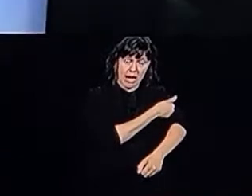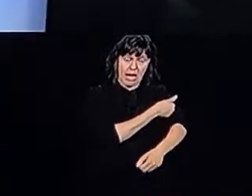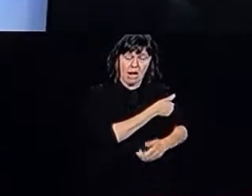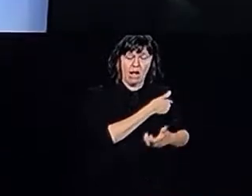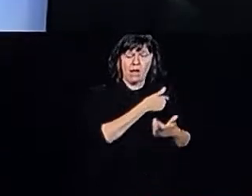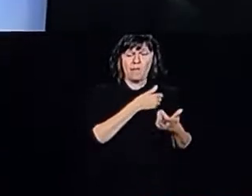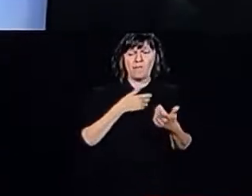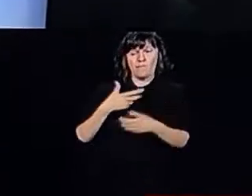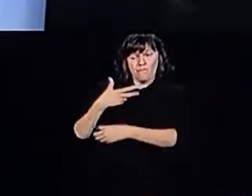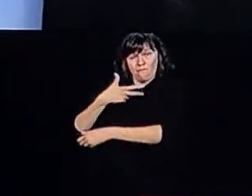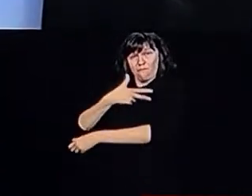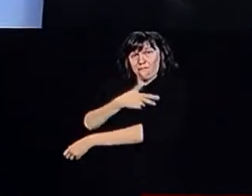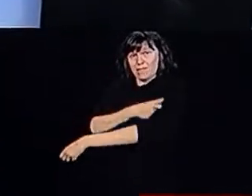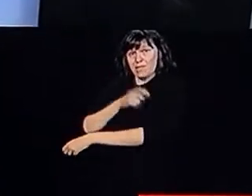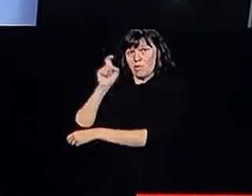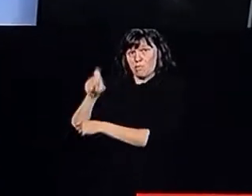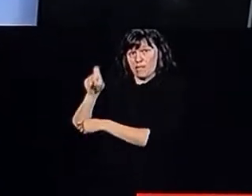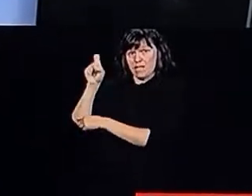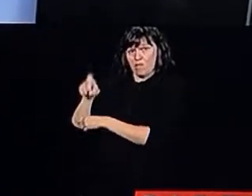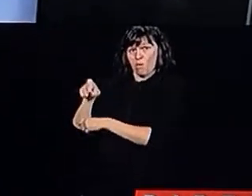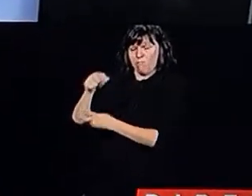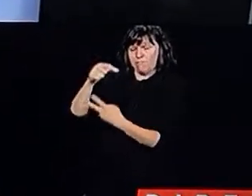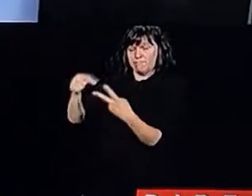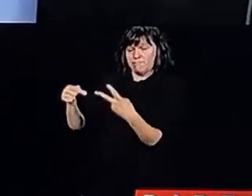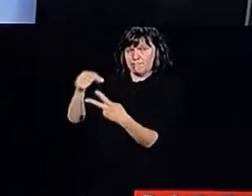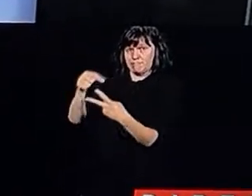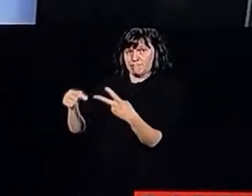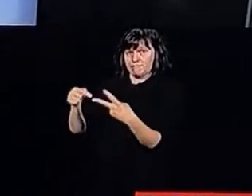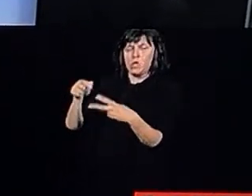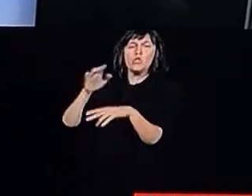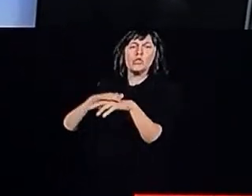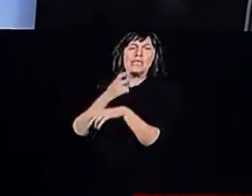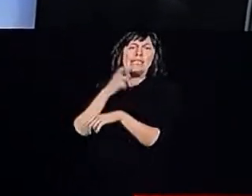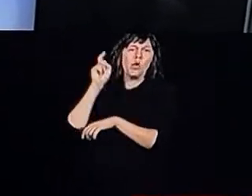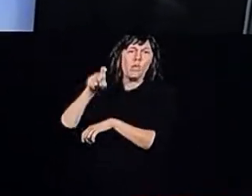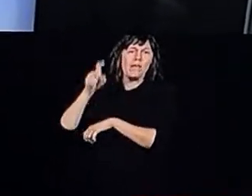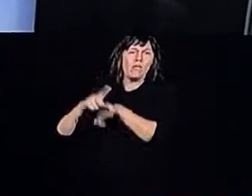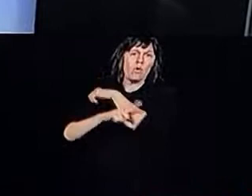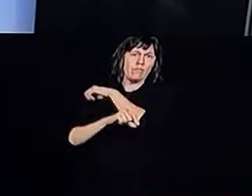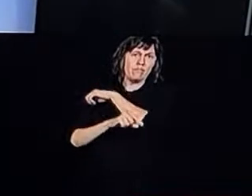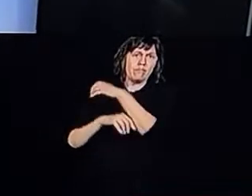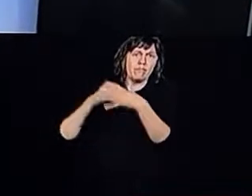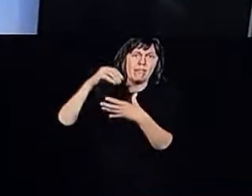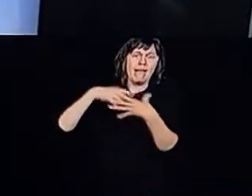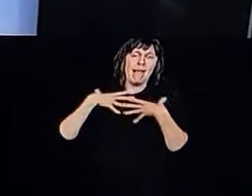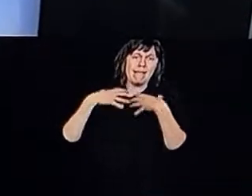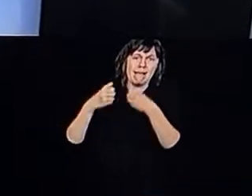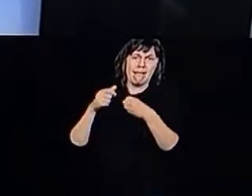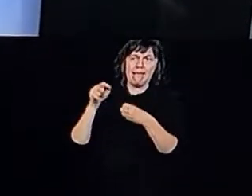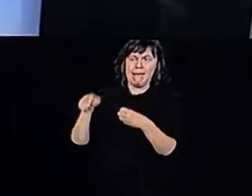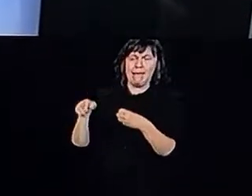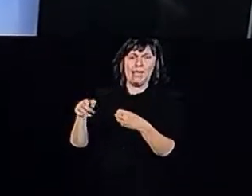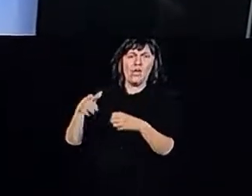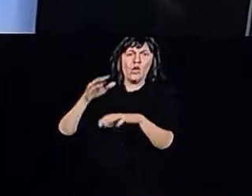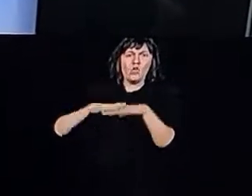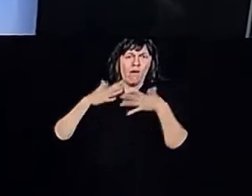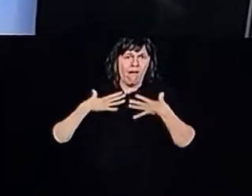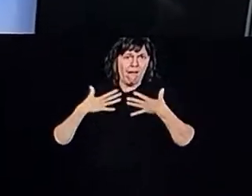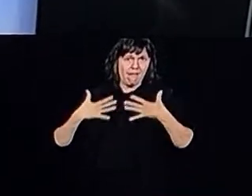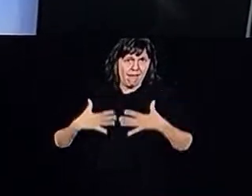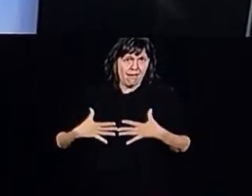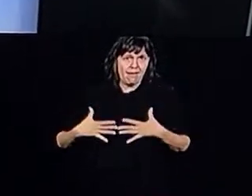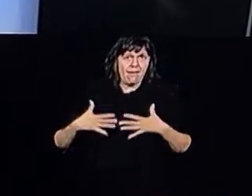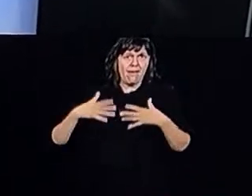vaccination obligatoire pour le personnel de la santé. On touche à l'intégrité physique. Donc, on vient dire à des